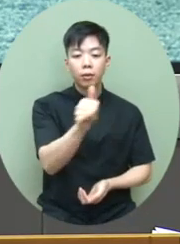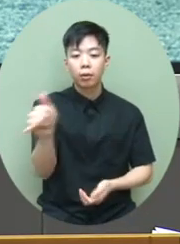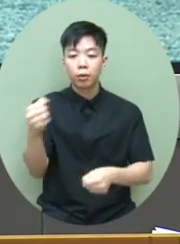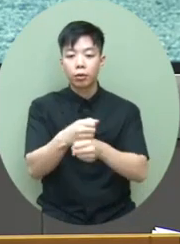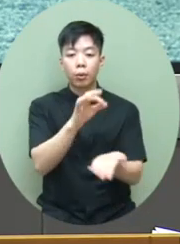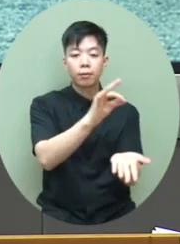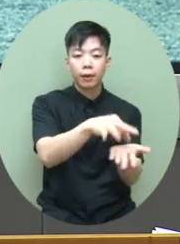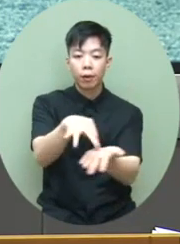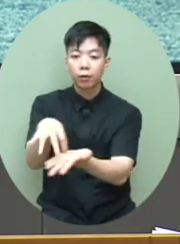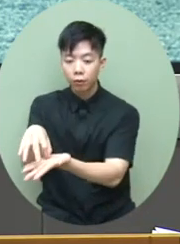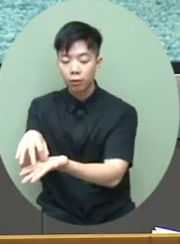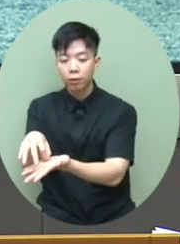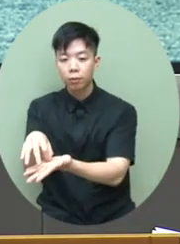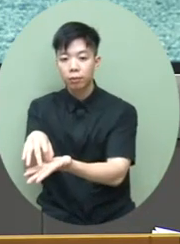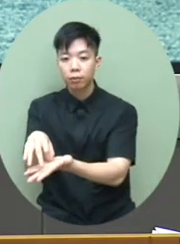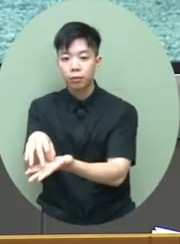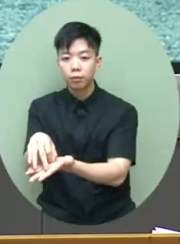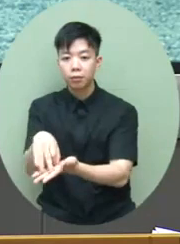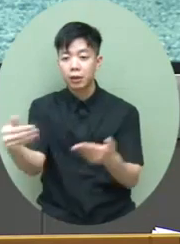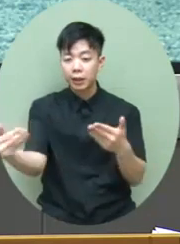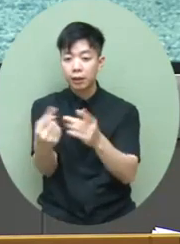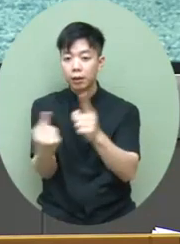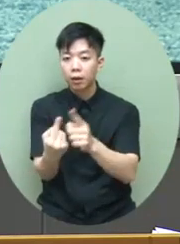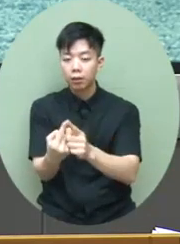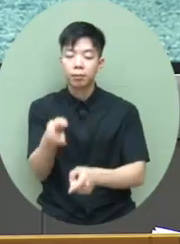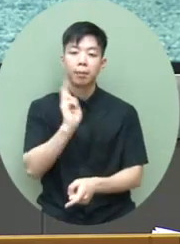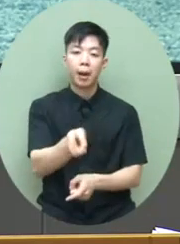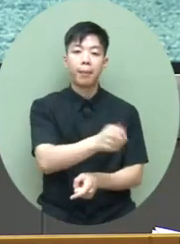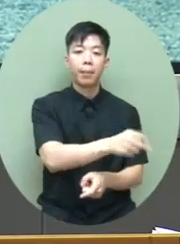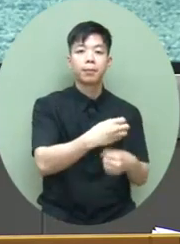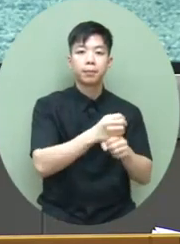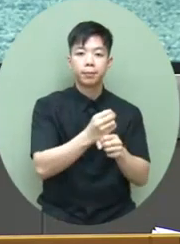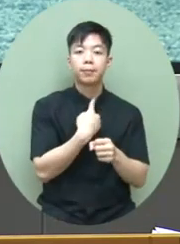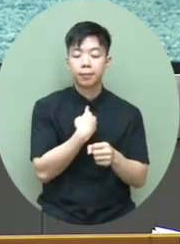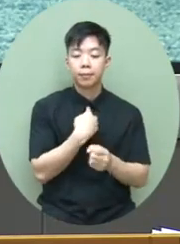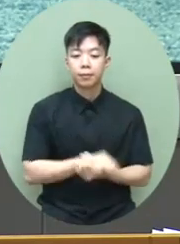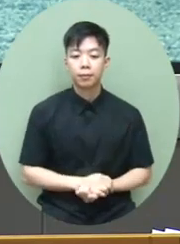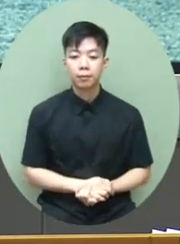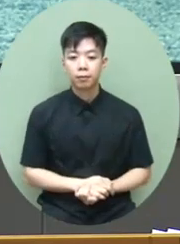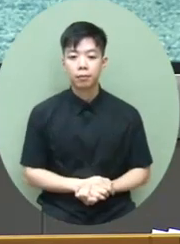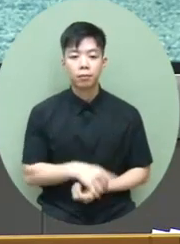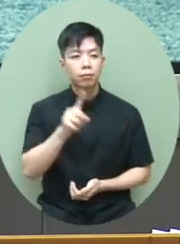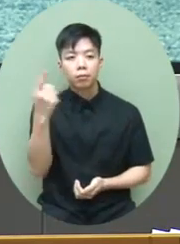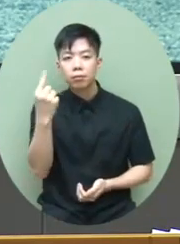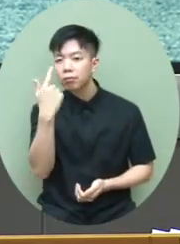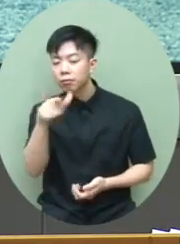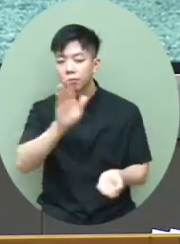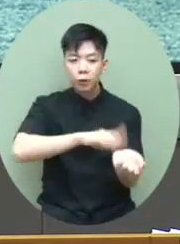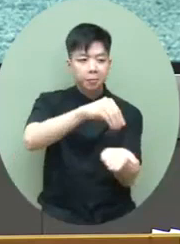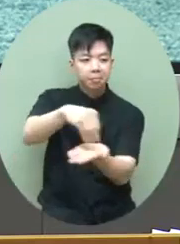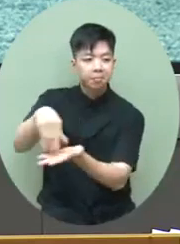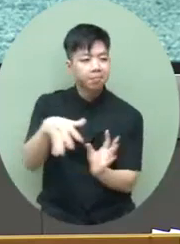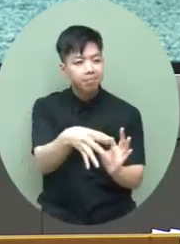點嗰啲其他嘅人士咧，就需要接受強制檢測嘅。咁暫時咧，我哋就未見到其他嘅個案相關